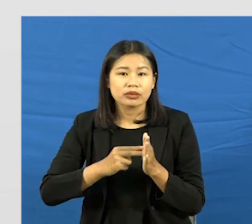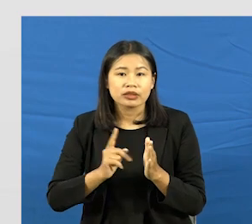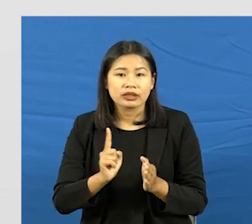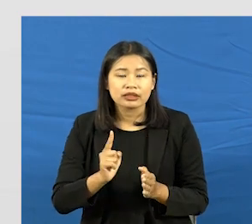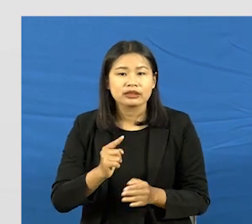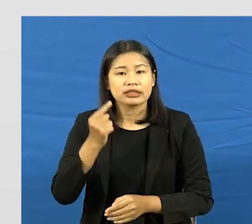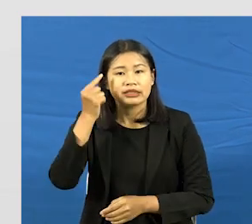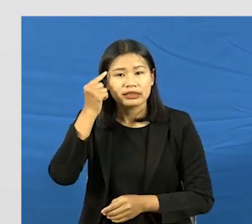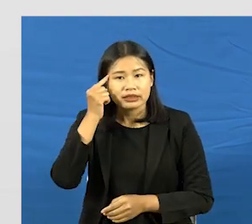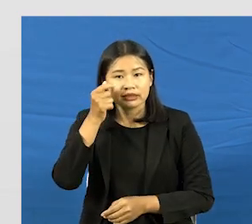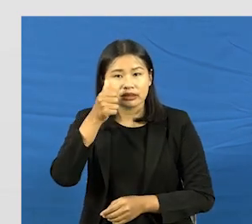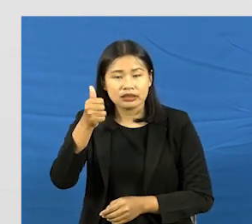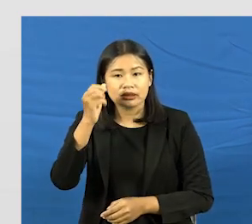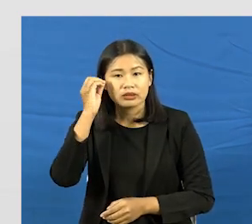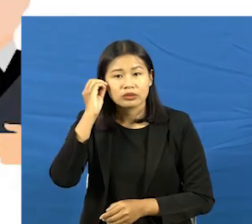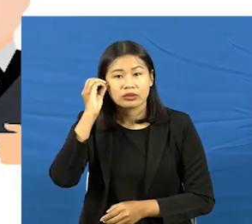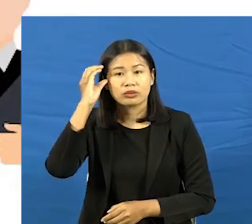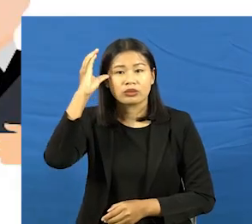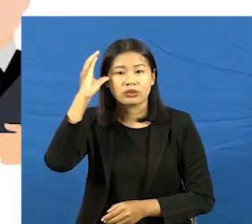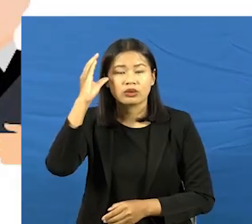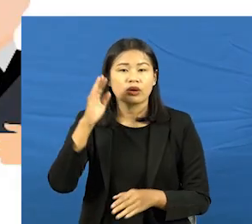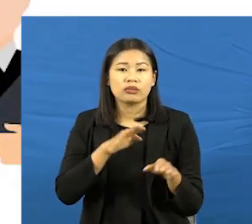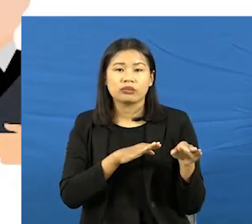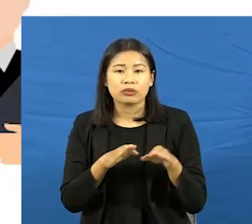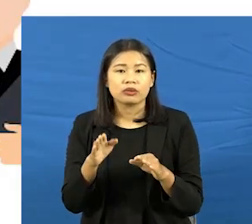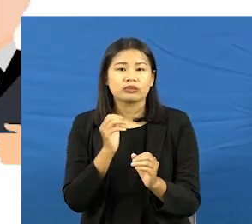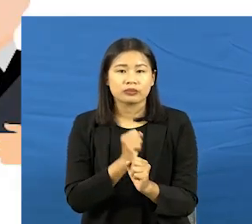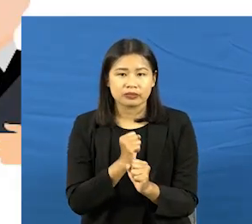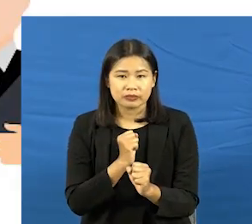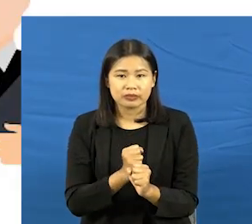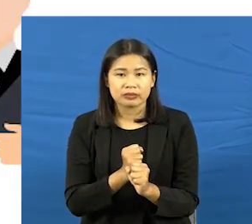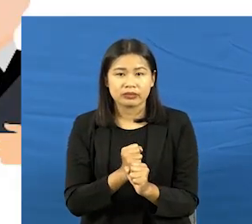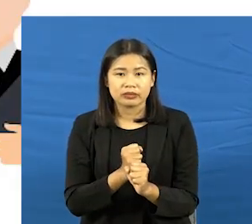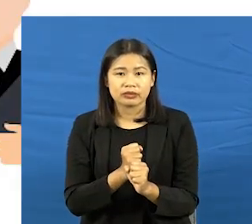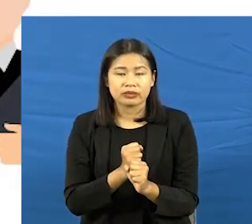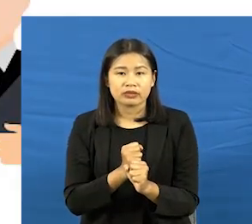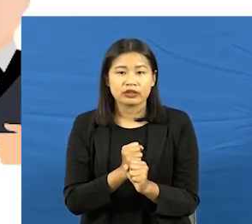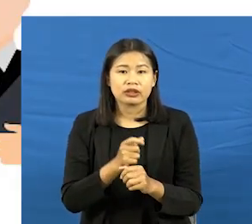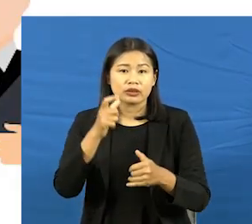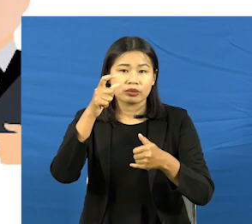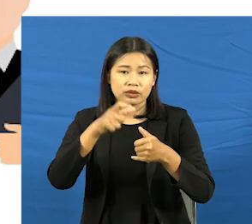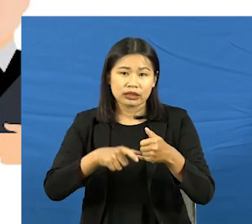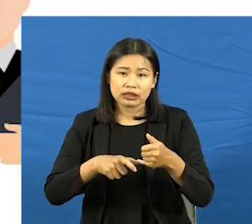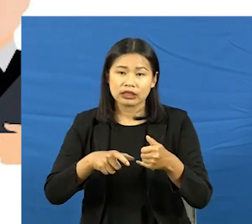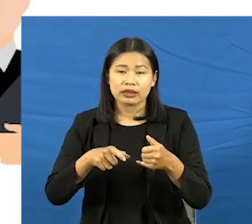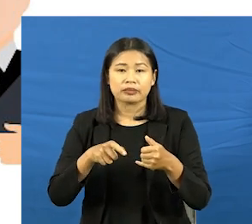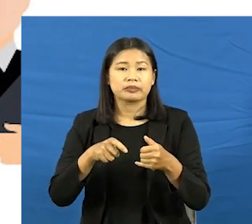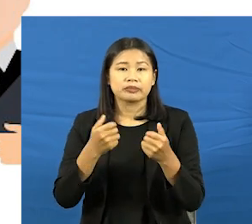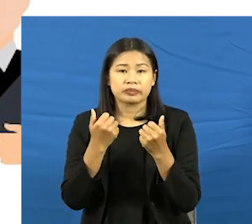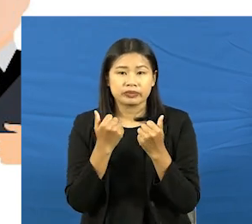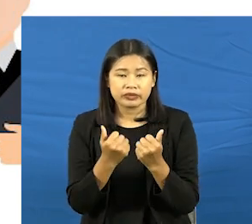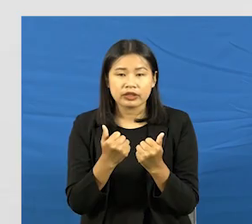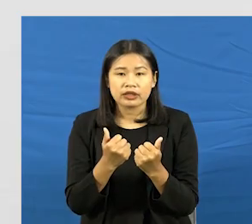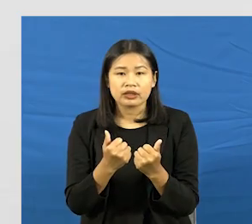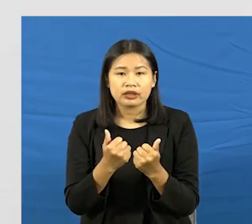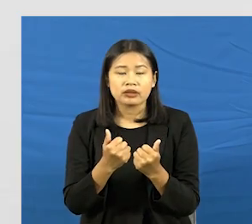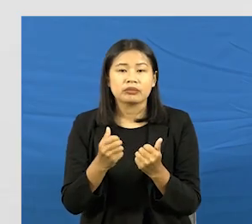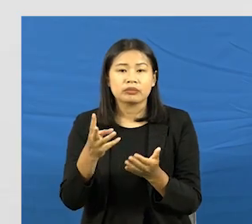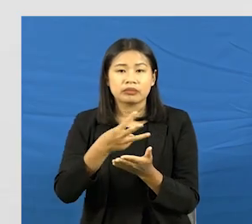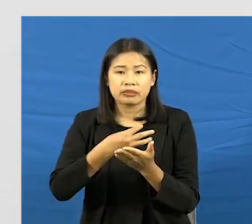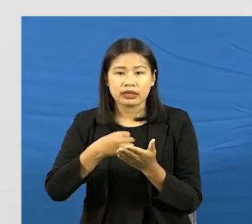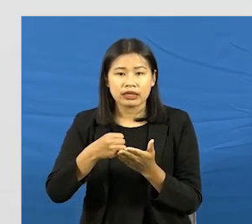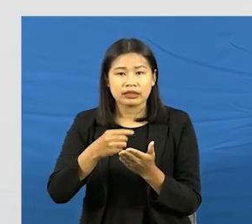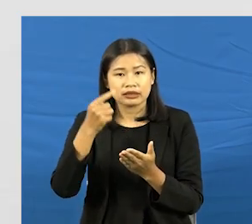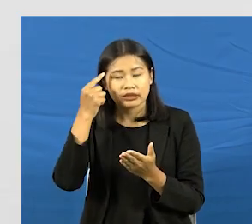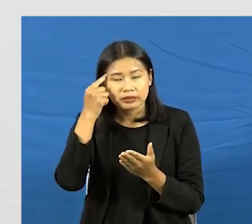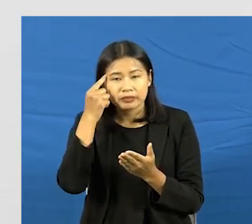รสำนึกดีมีความรู้พร้อมสู้งานนะครับซึ่งคุณลักษณะตรงนี้เนี่ยเ